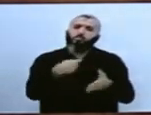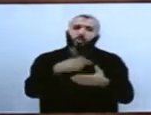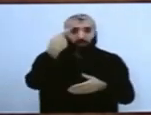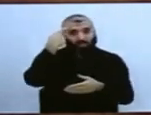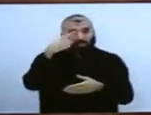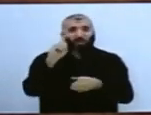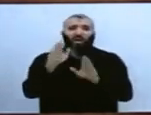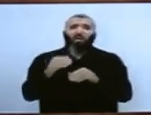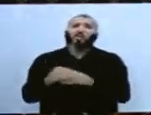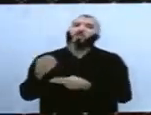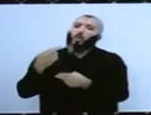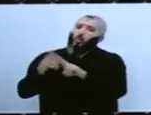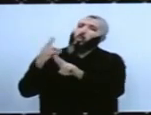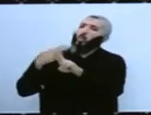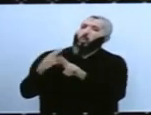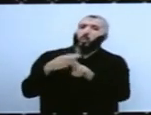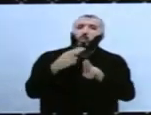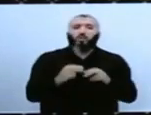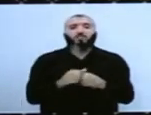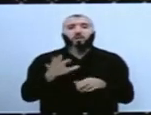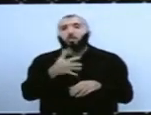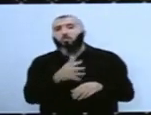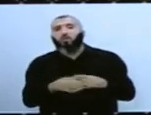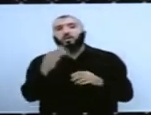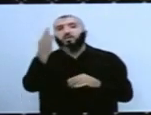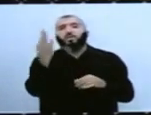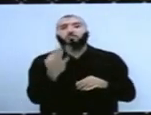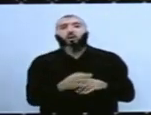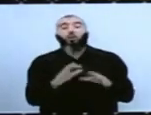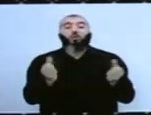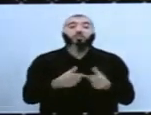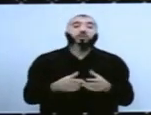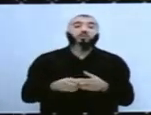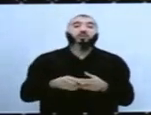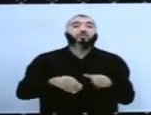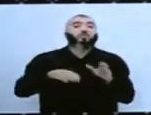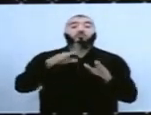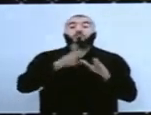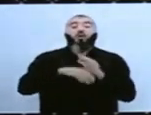بعد وقوع الكوارث بمعدل لا يقل عن 35 مليار دينار سنويا.